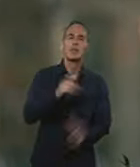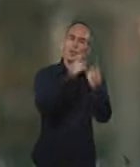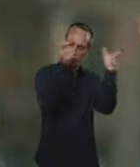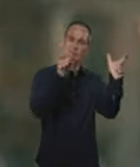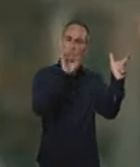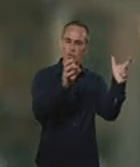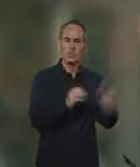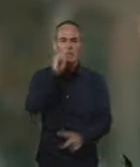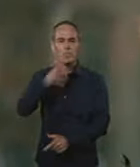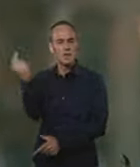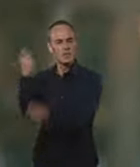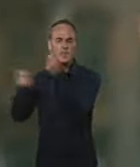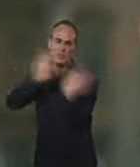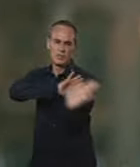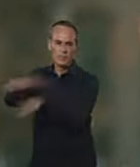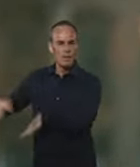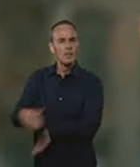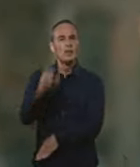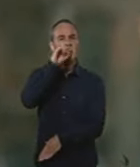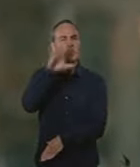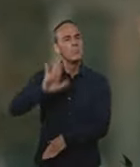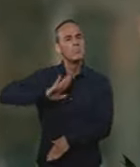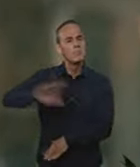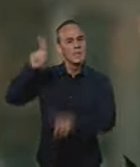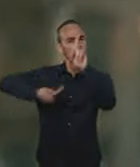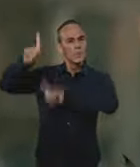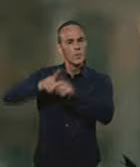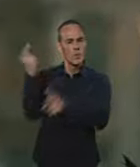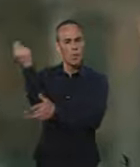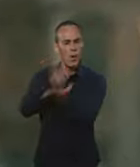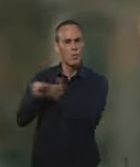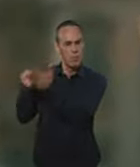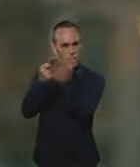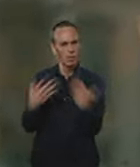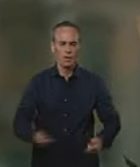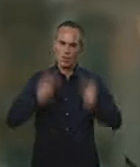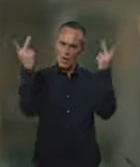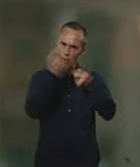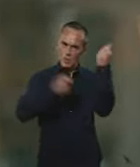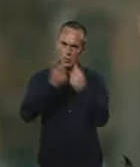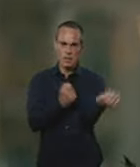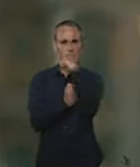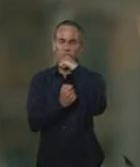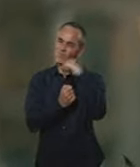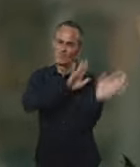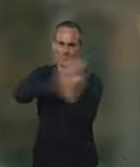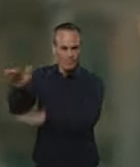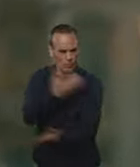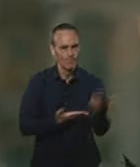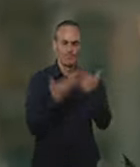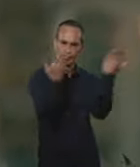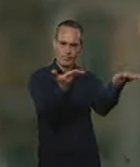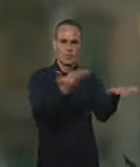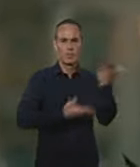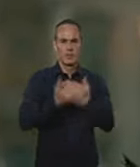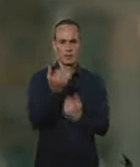financier car le capitalisme financier trahit les valeurs de l'économie de marché voilà ce que